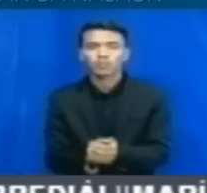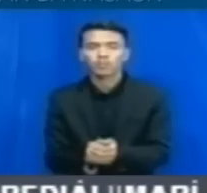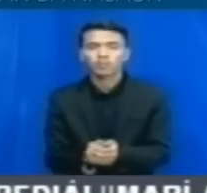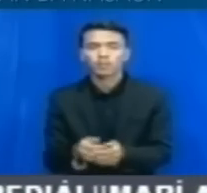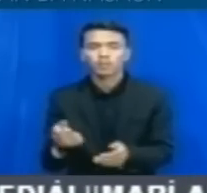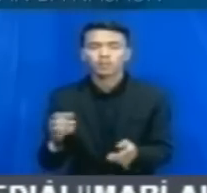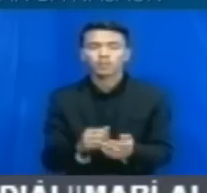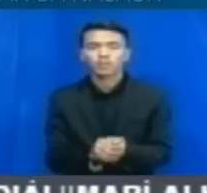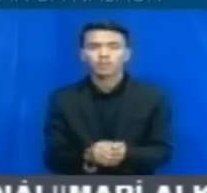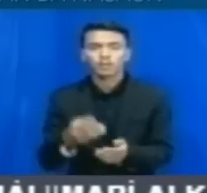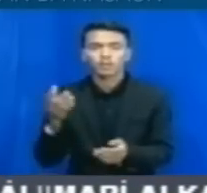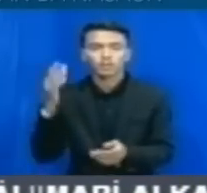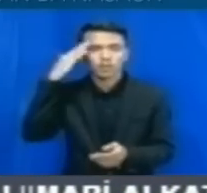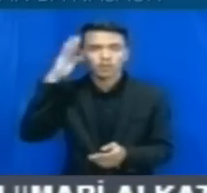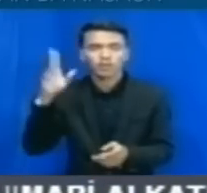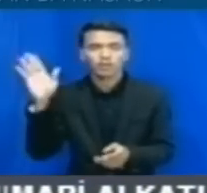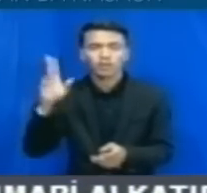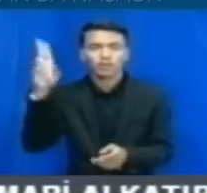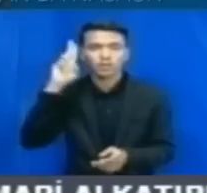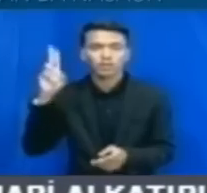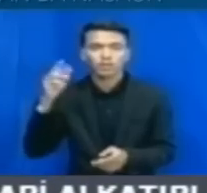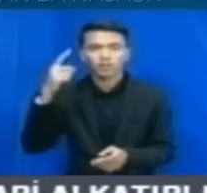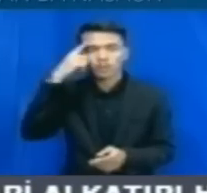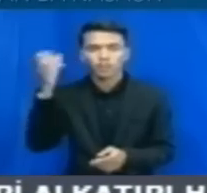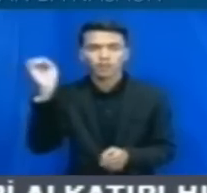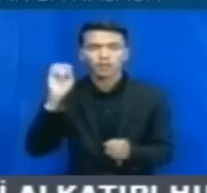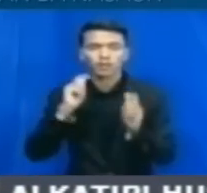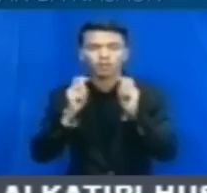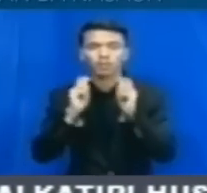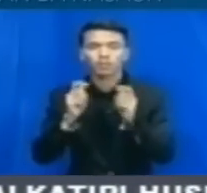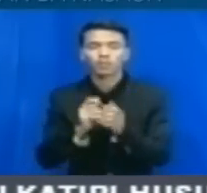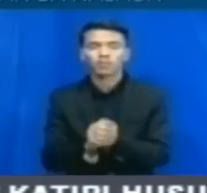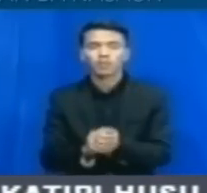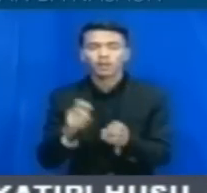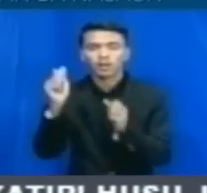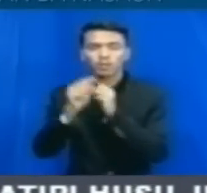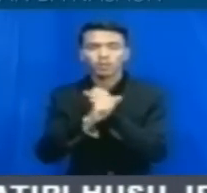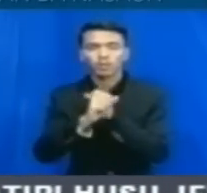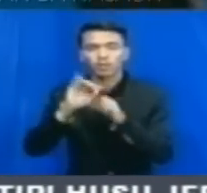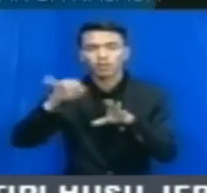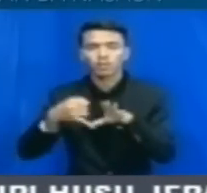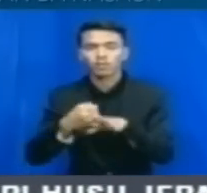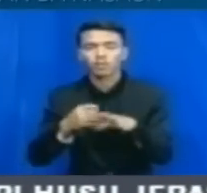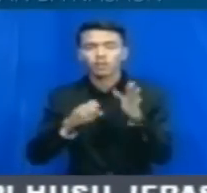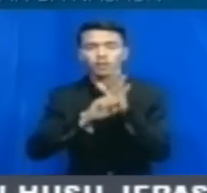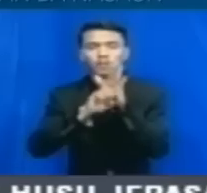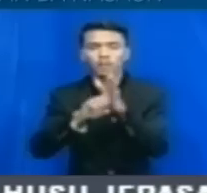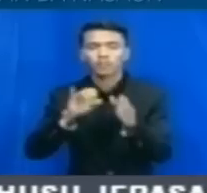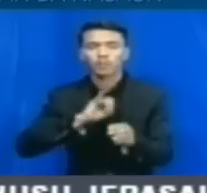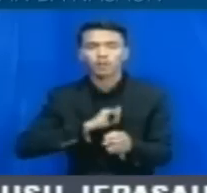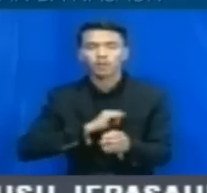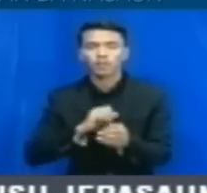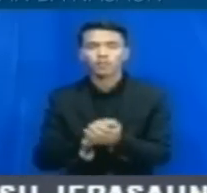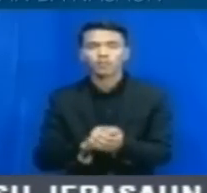kita lebe diskonfia kata ne uza tama la ia tes urin ida ke dian kata di argidu ne komete doni example let disculpa example let how